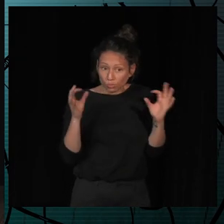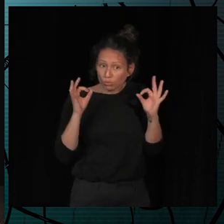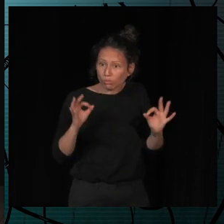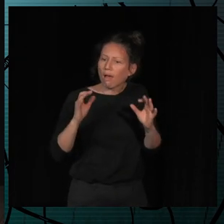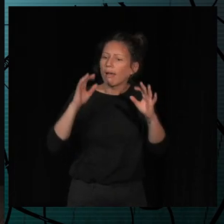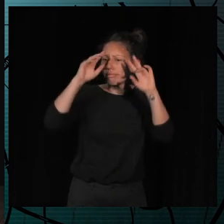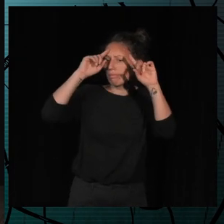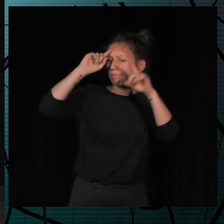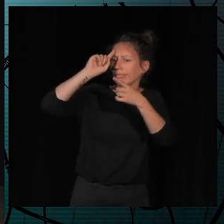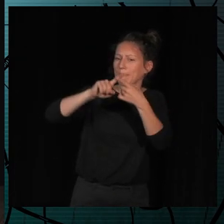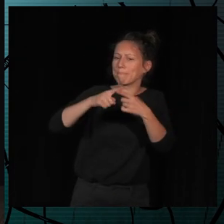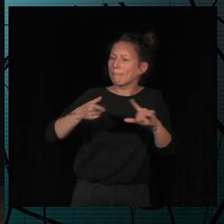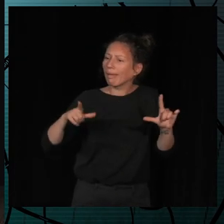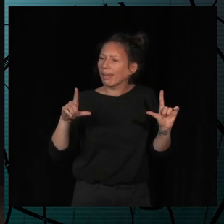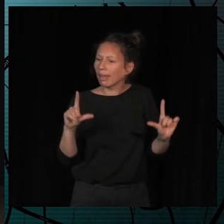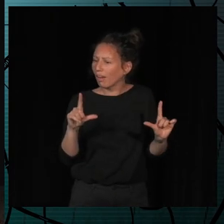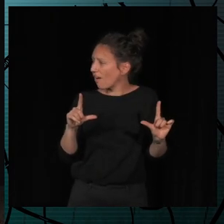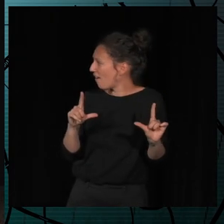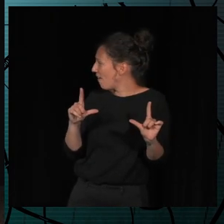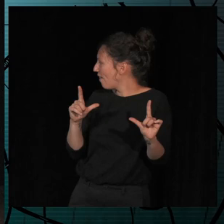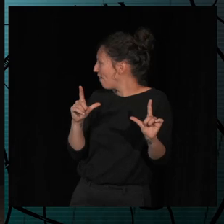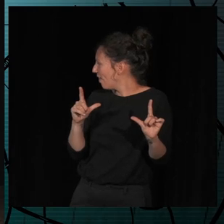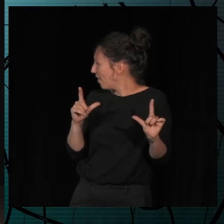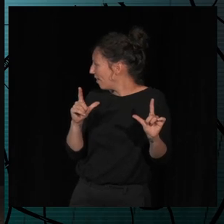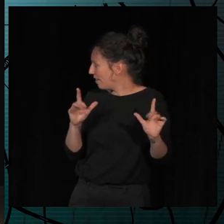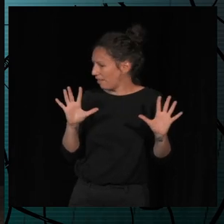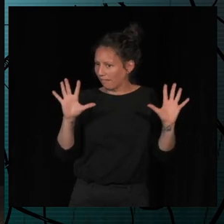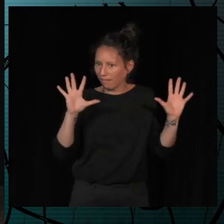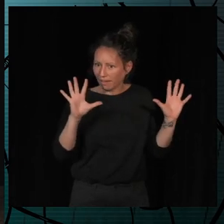écrans sur la façon dont